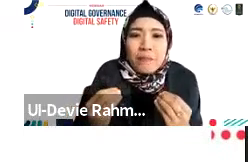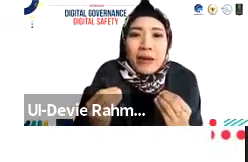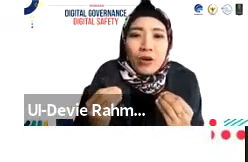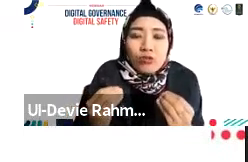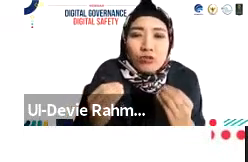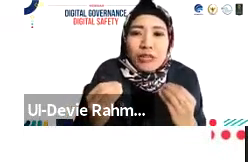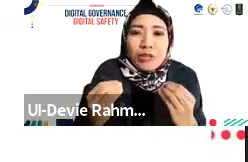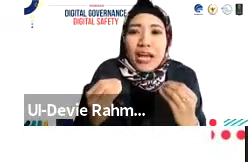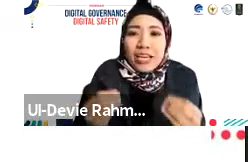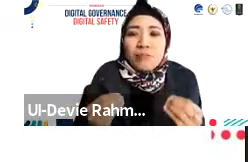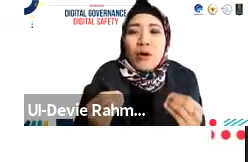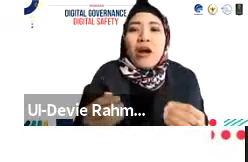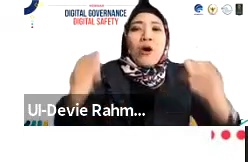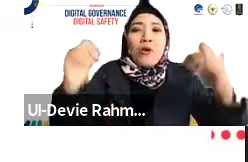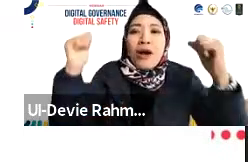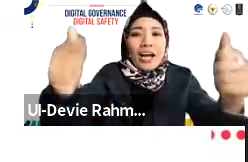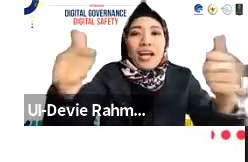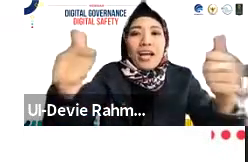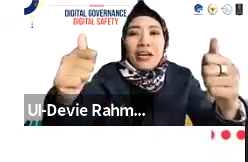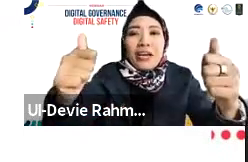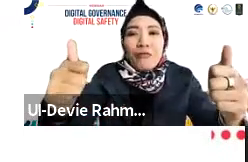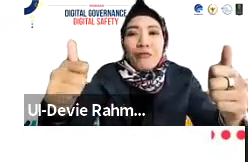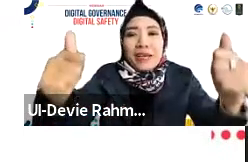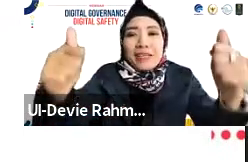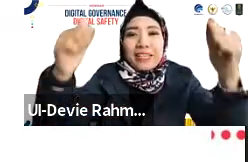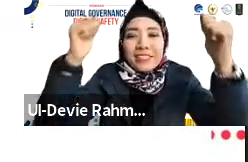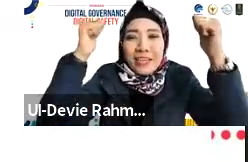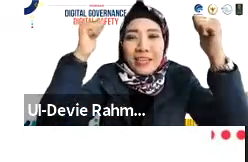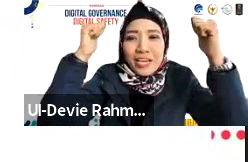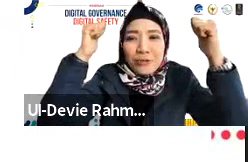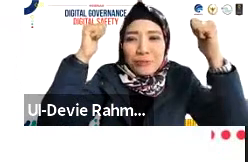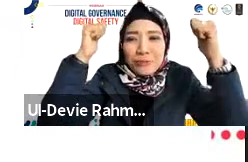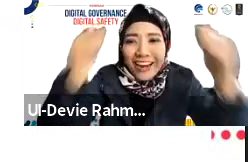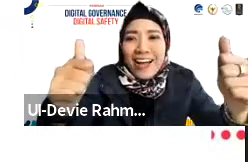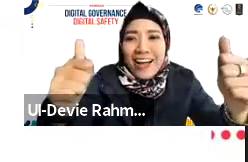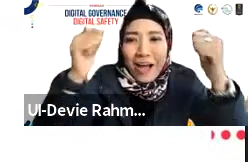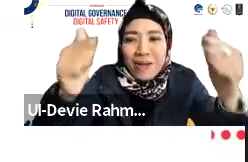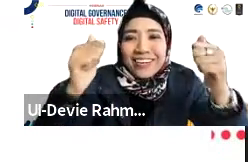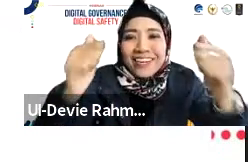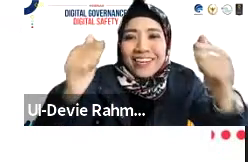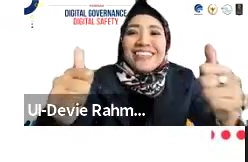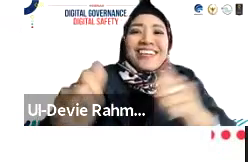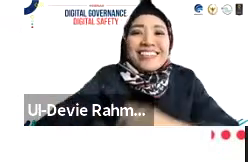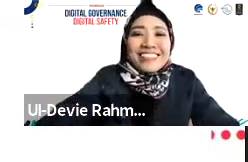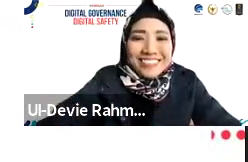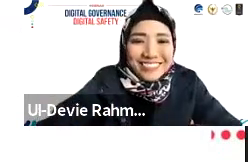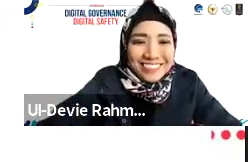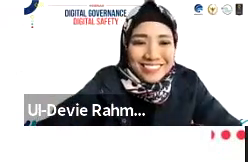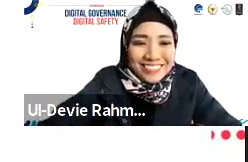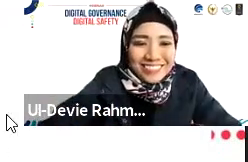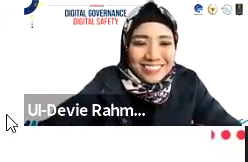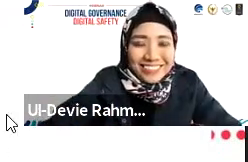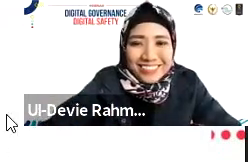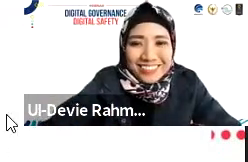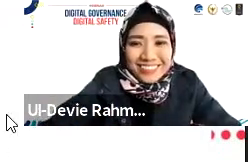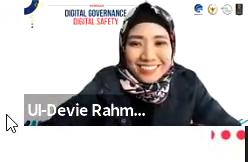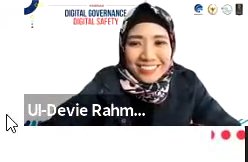kami ini, para konsumen tuh yakin bahwa, wah kalau pakai OVO pasti saya bisa hidup tenang, aman, dan lancar.